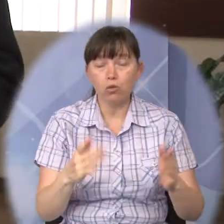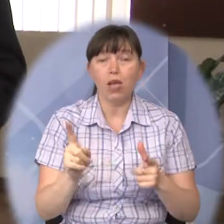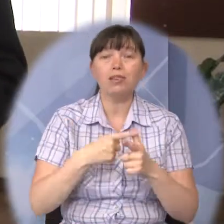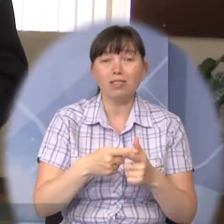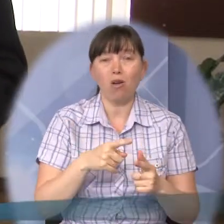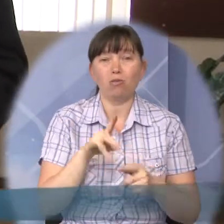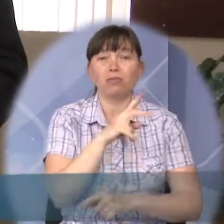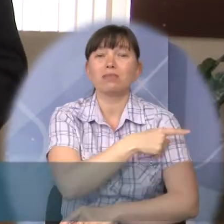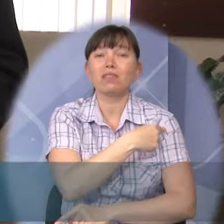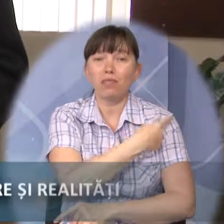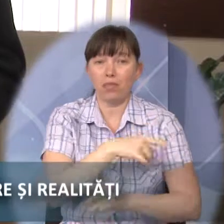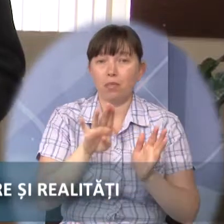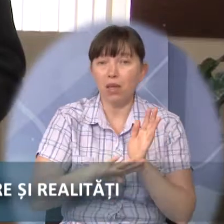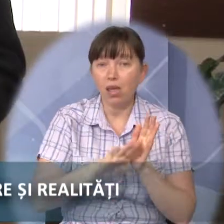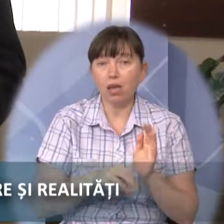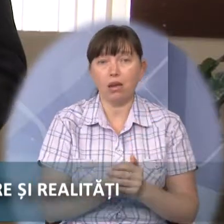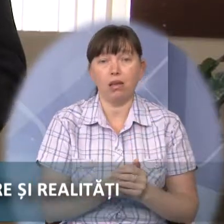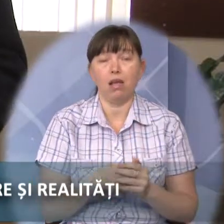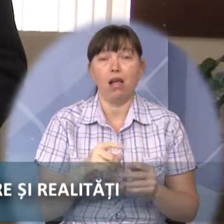a infirmierii,